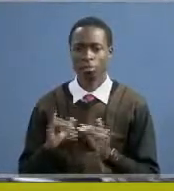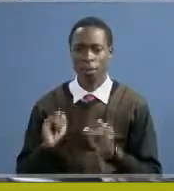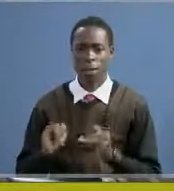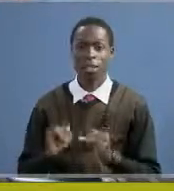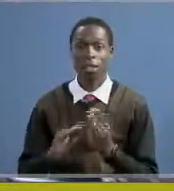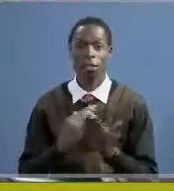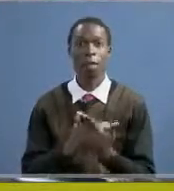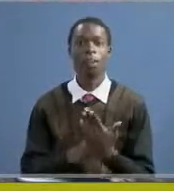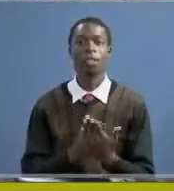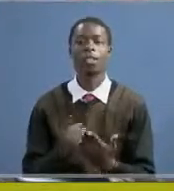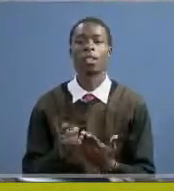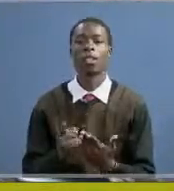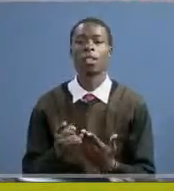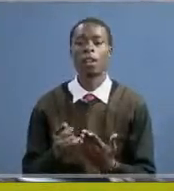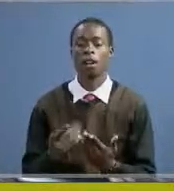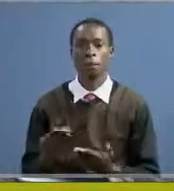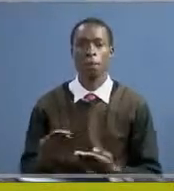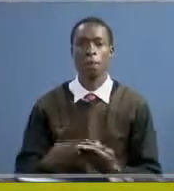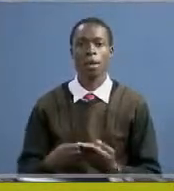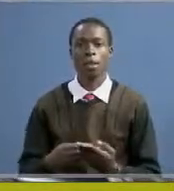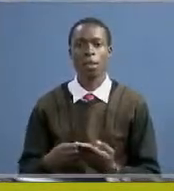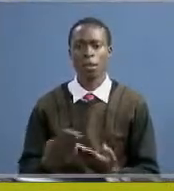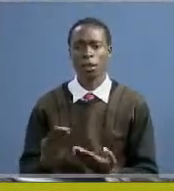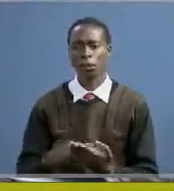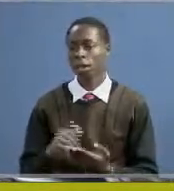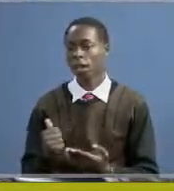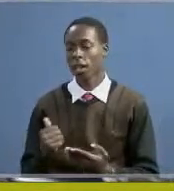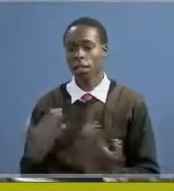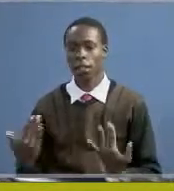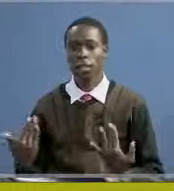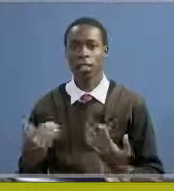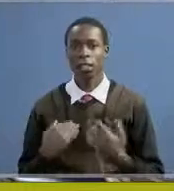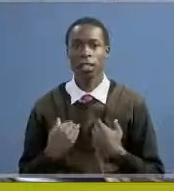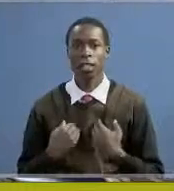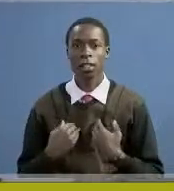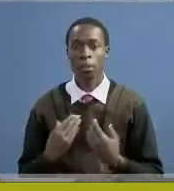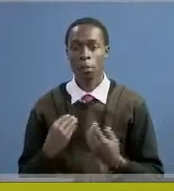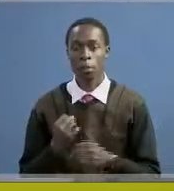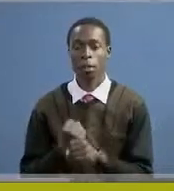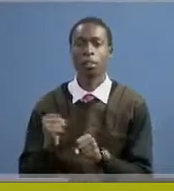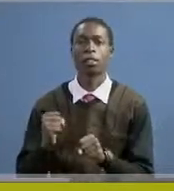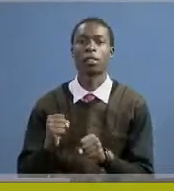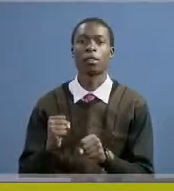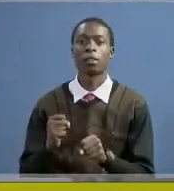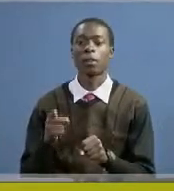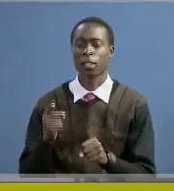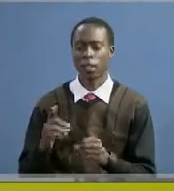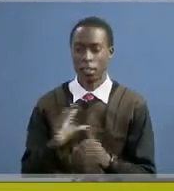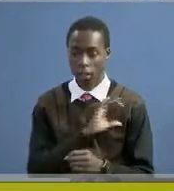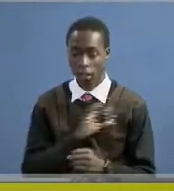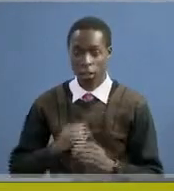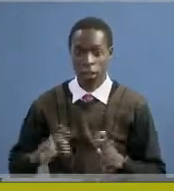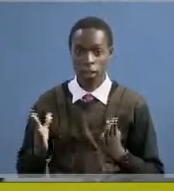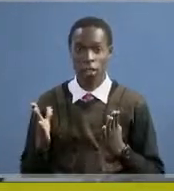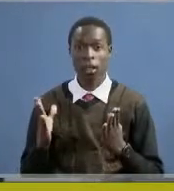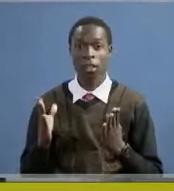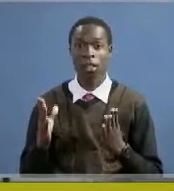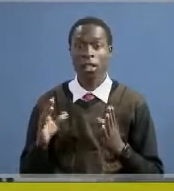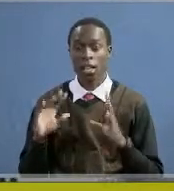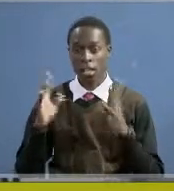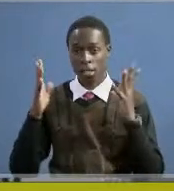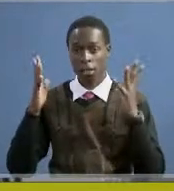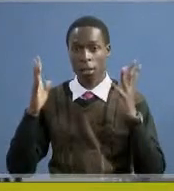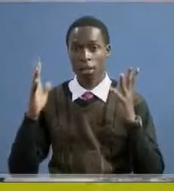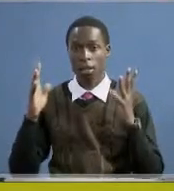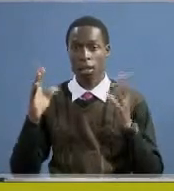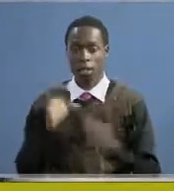budget. Kuna ile impulse buying imefanya hata ni buy vitu zingine juu wako na nimesave. Ingawa sherehe za Krismasi huadhimishwa na